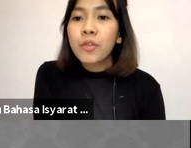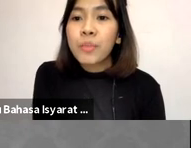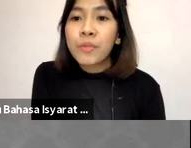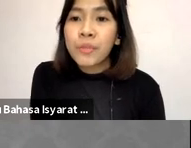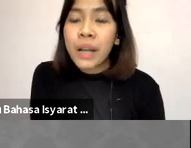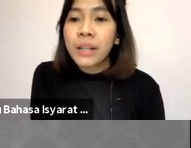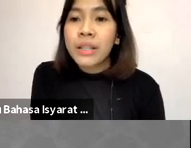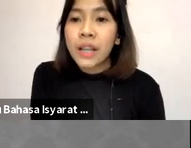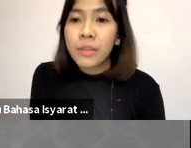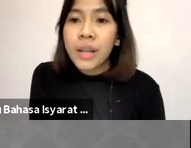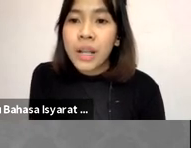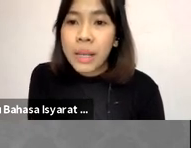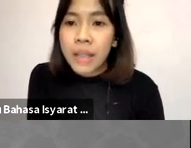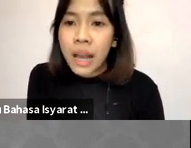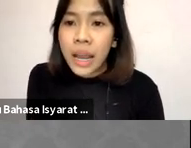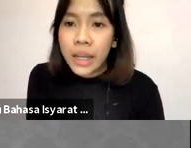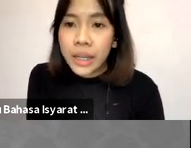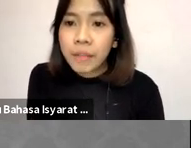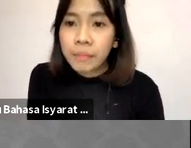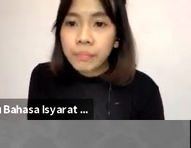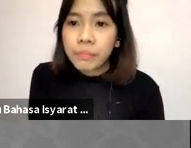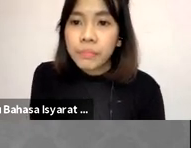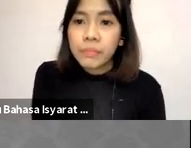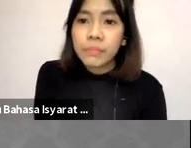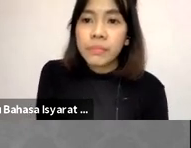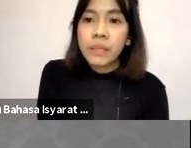menjadi sumber rujukan yang tercantum didalam skkni